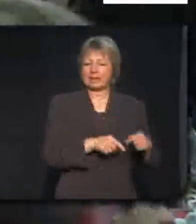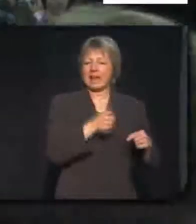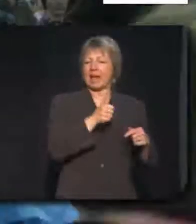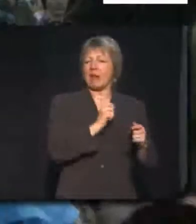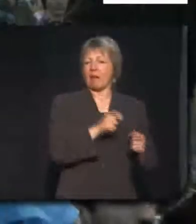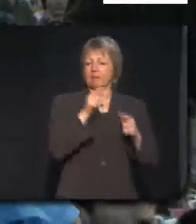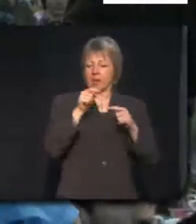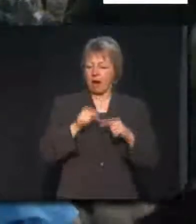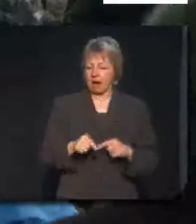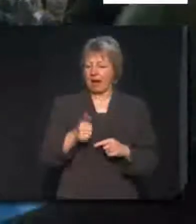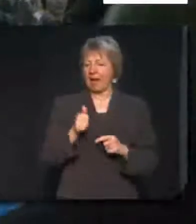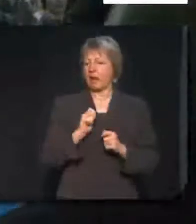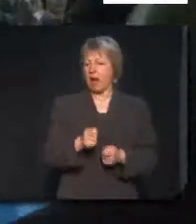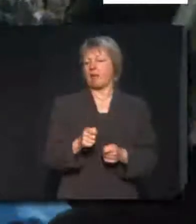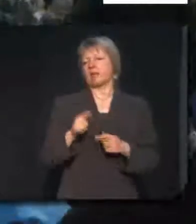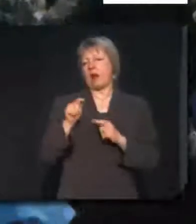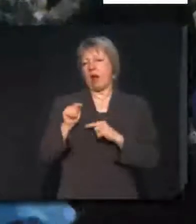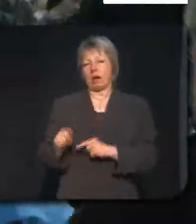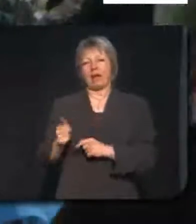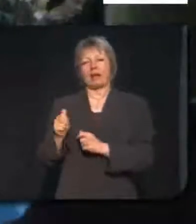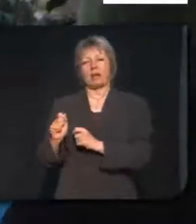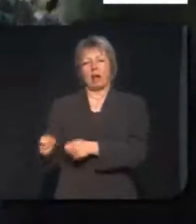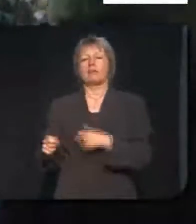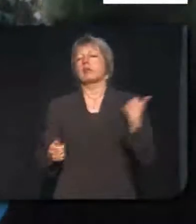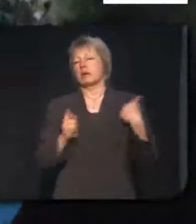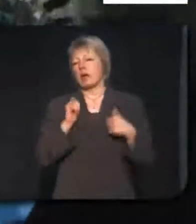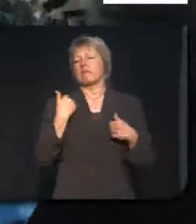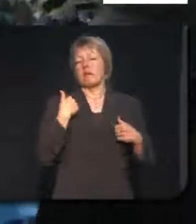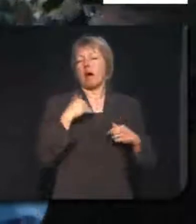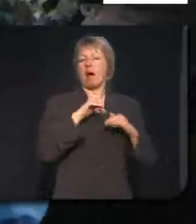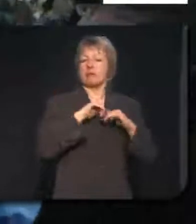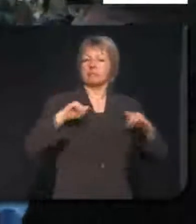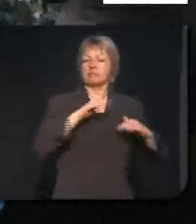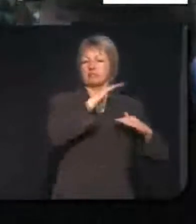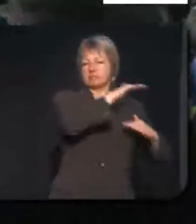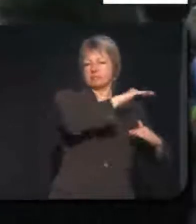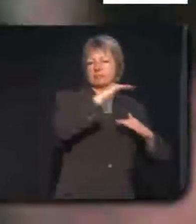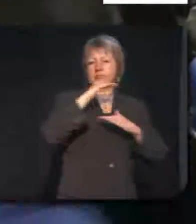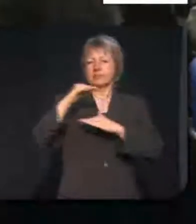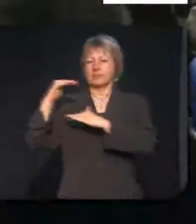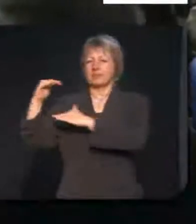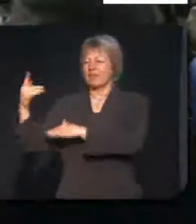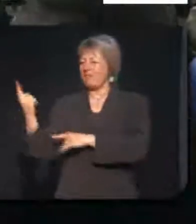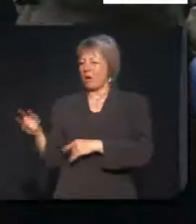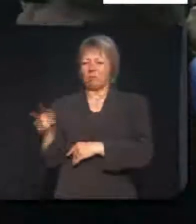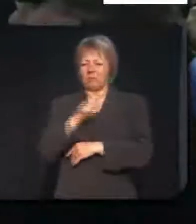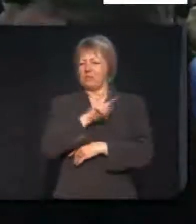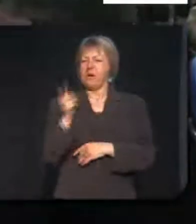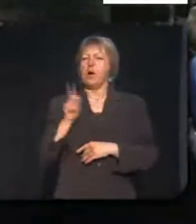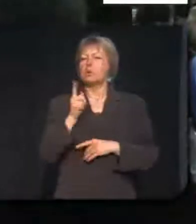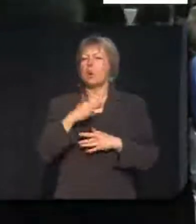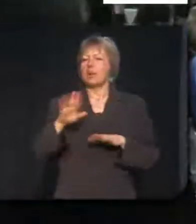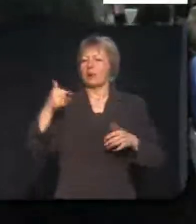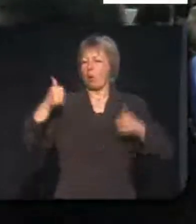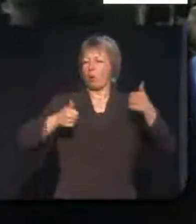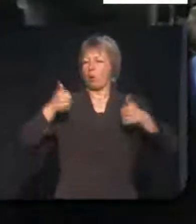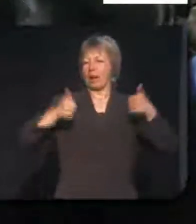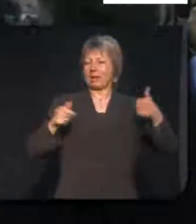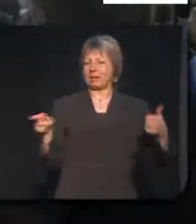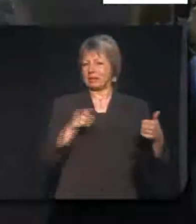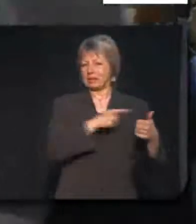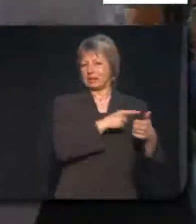mal abgestimmt wird wir hatten die in verschiedenen Blöcke eingeteilt weil die Anträge aus den verschiedenen Blöcken nicht miteinander konkurrieren sind